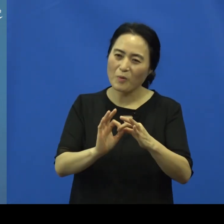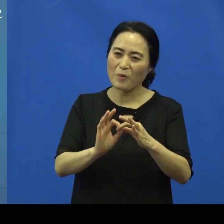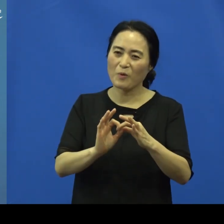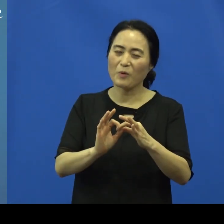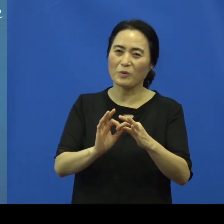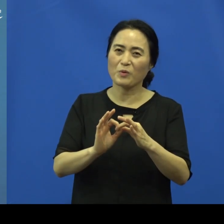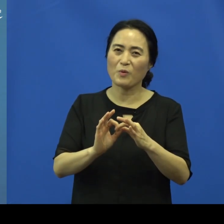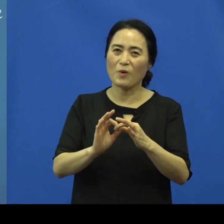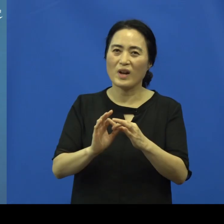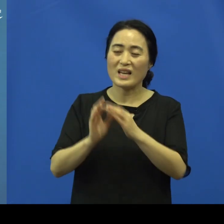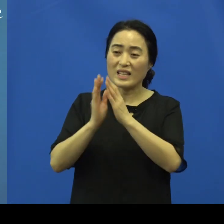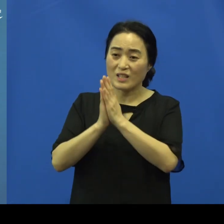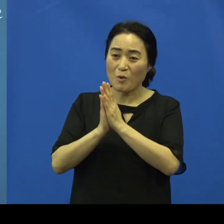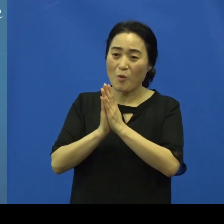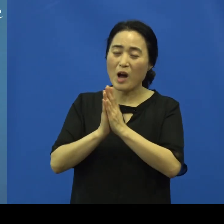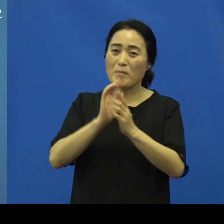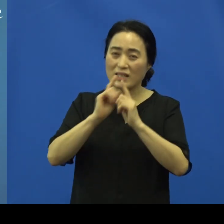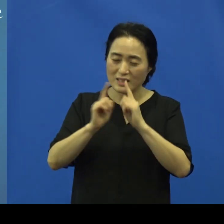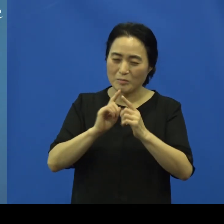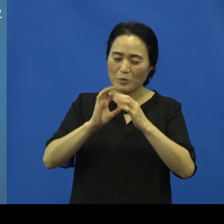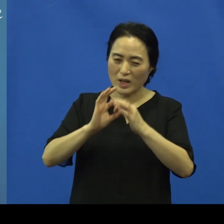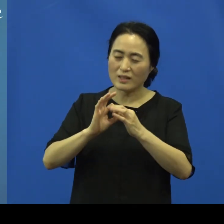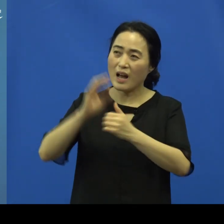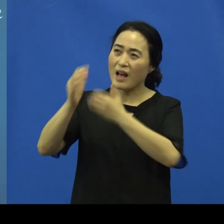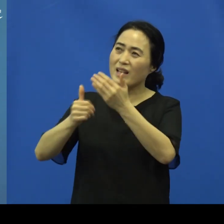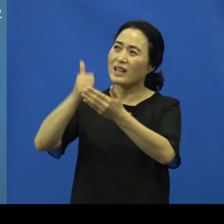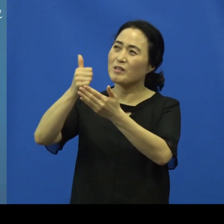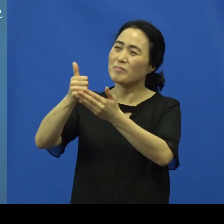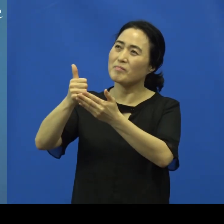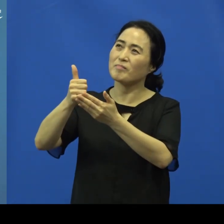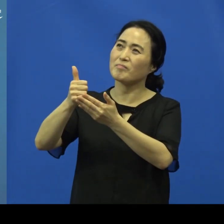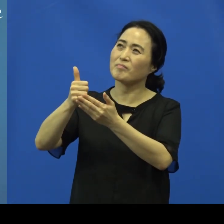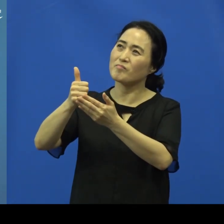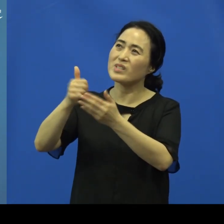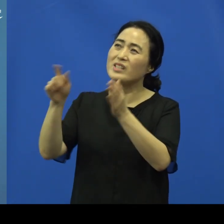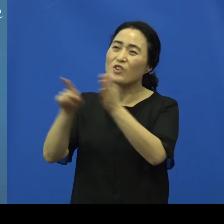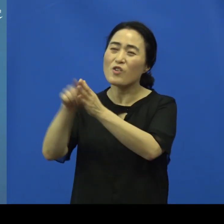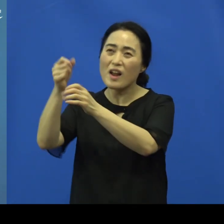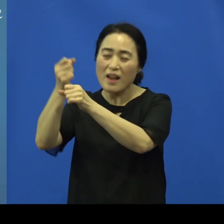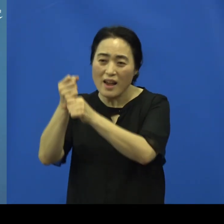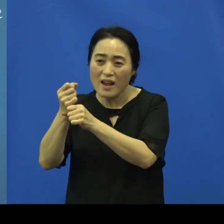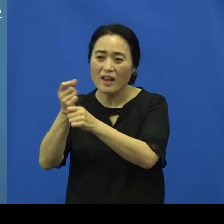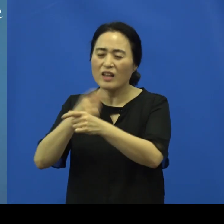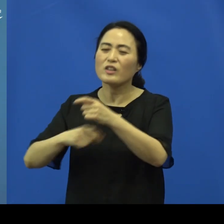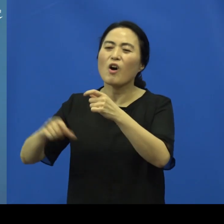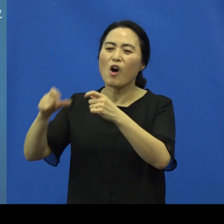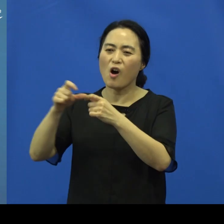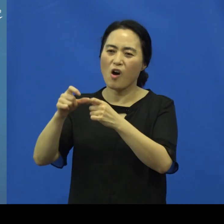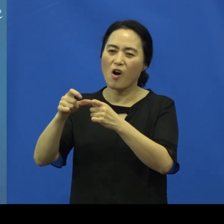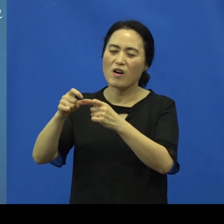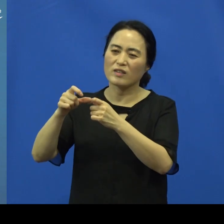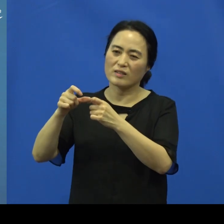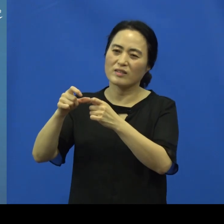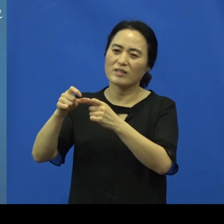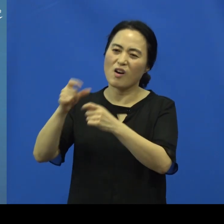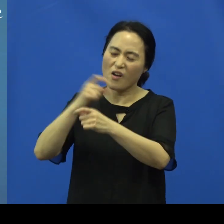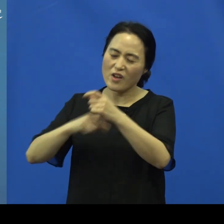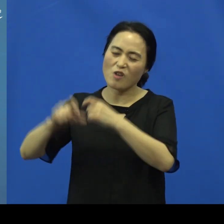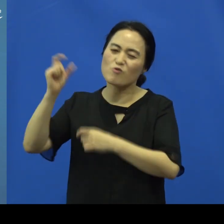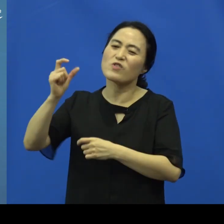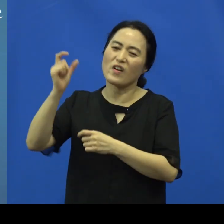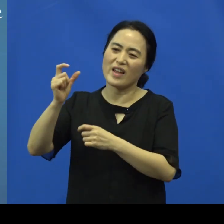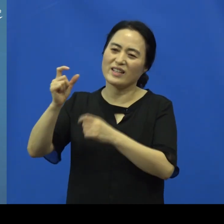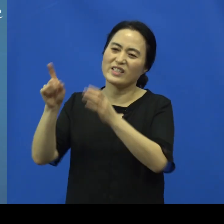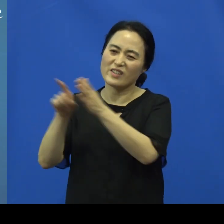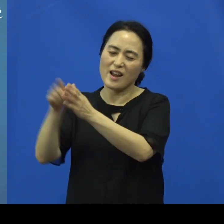하나님을 더 신뢰하는 경험이 쌓여져 가야 됩니다. 그게 죽음 앞에서 지금 다시 살려달라고 하는 이 기도는 아무나 할 수 있는